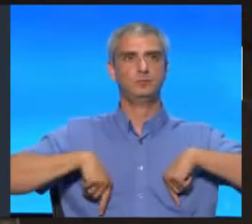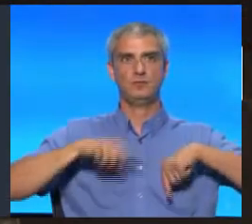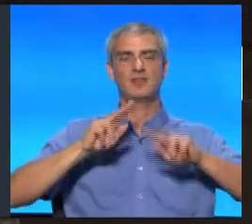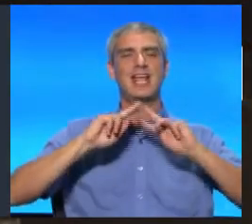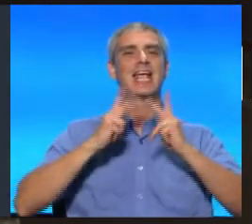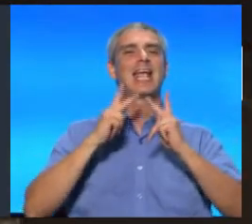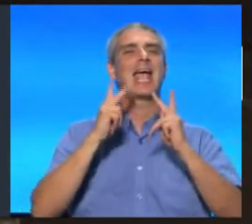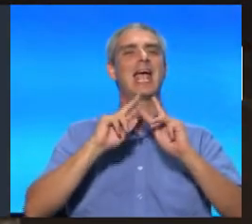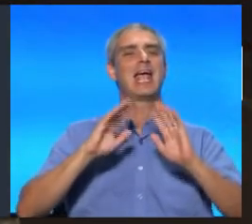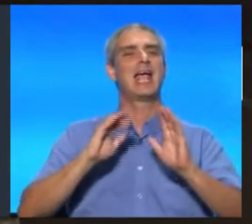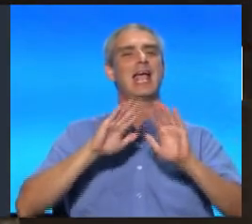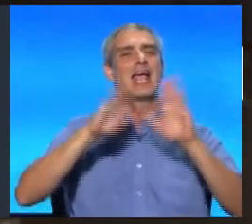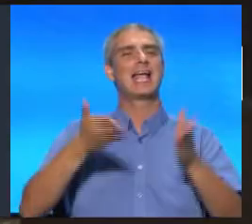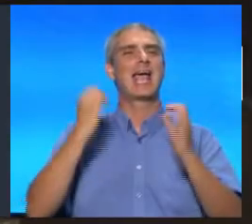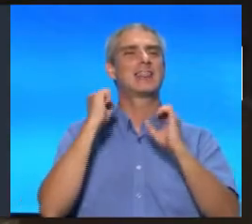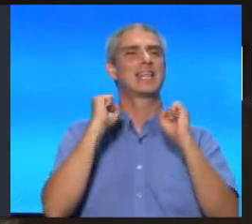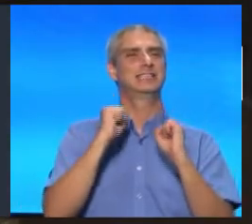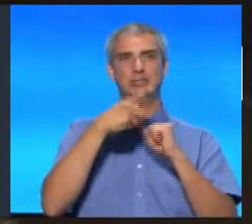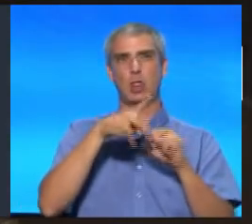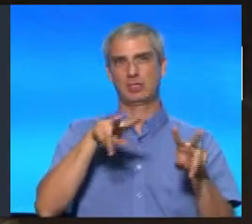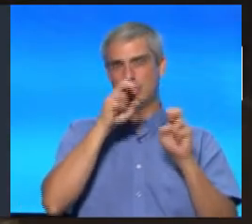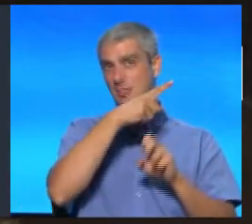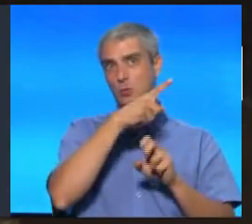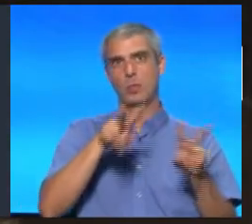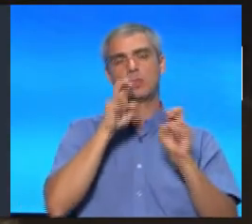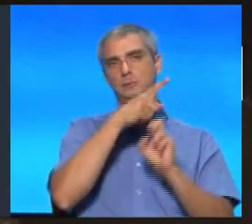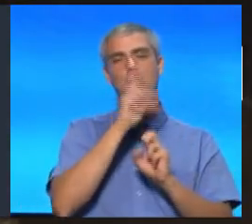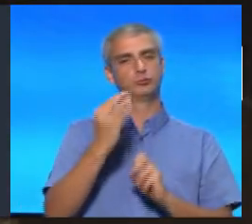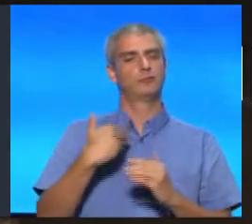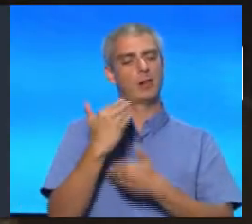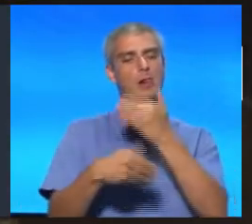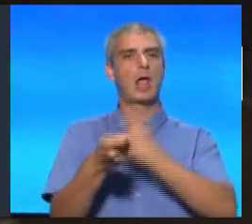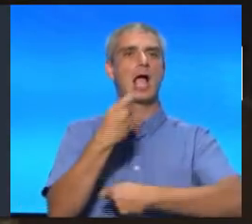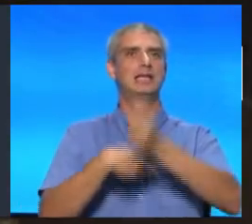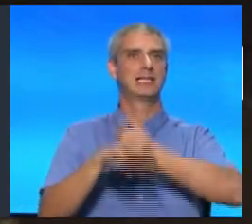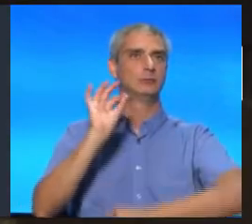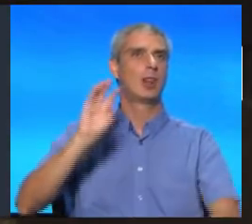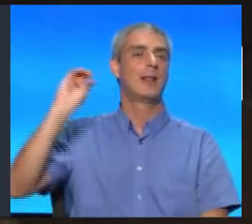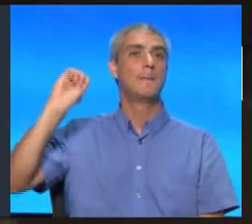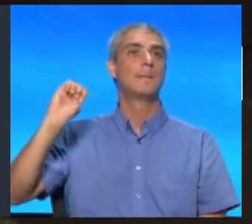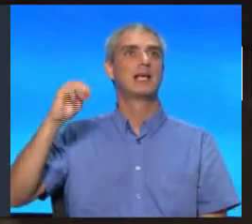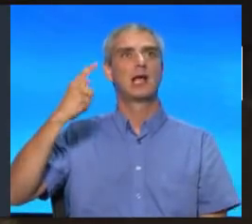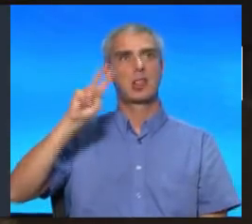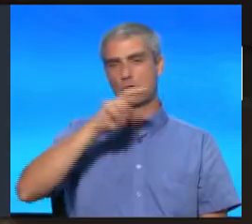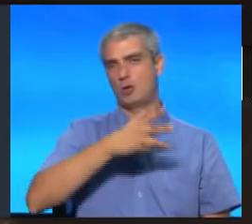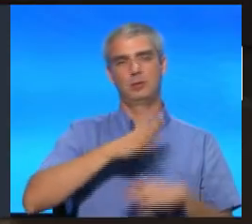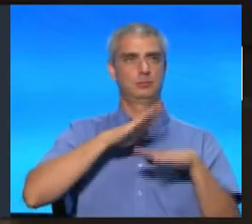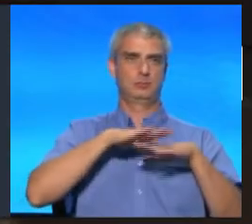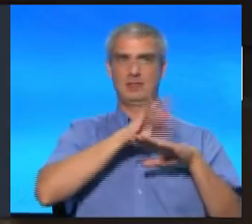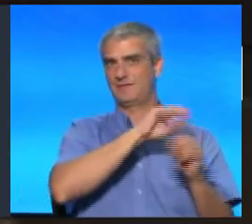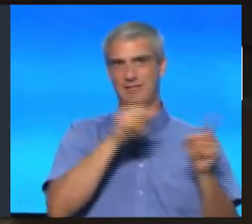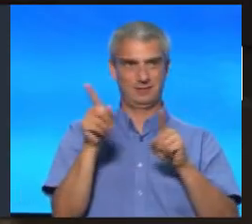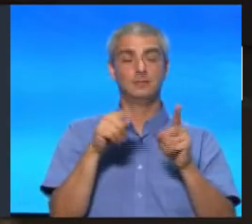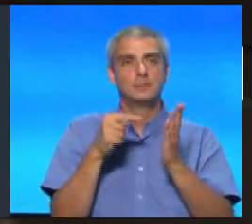היסוד. המשטרה טוענת שהוא ניצל את מעמדו כדי לקדם את העסקים של מיקי גנור בתפקידו כיושב ראש קרן היסוד. זו הסיבה שהוא